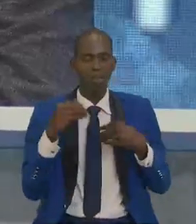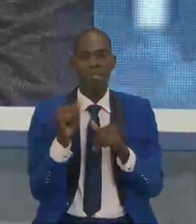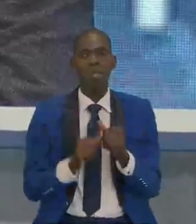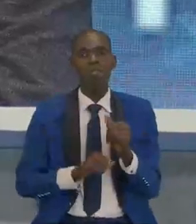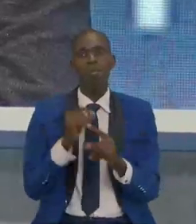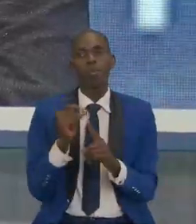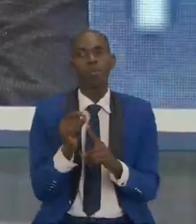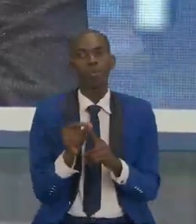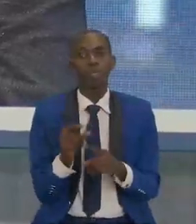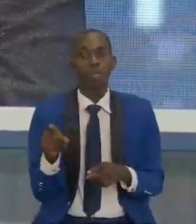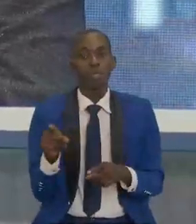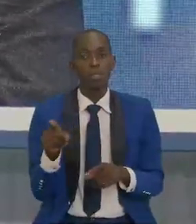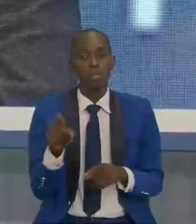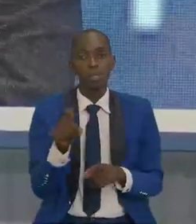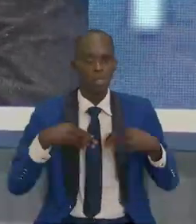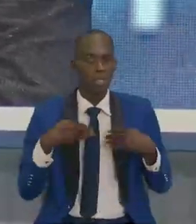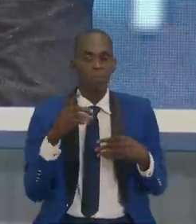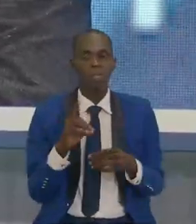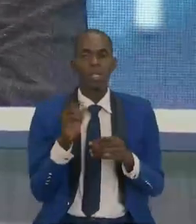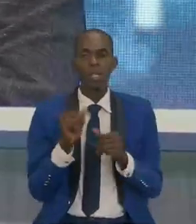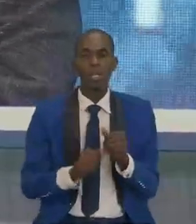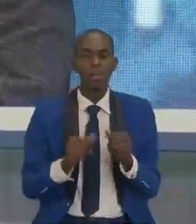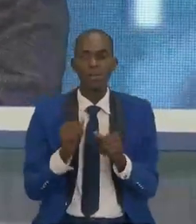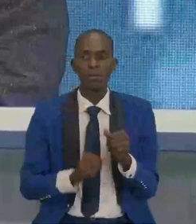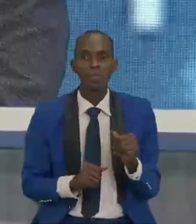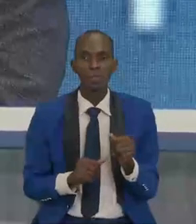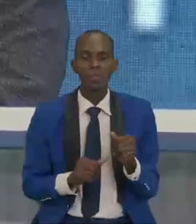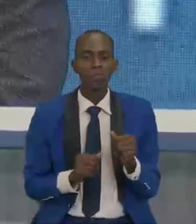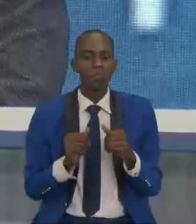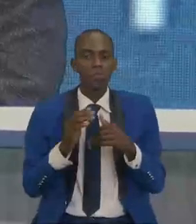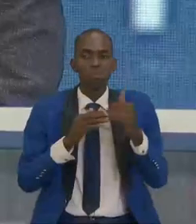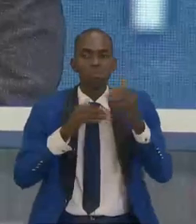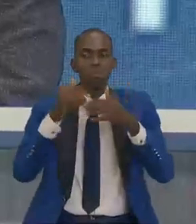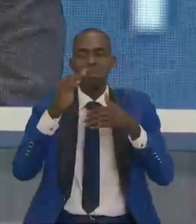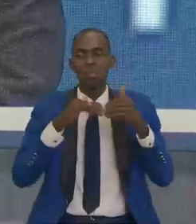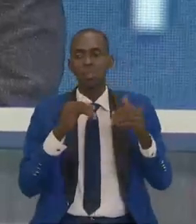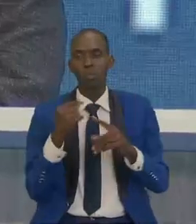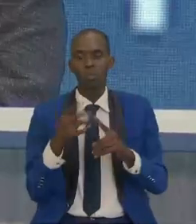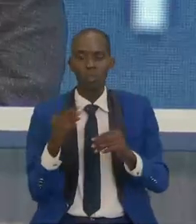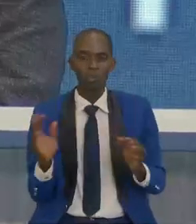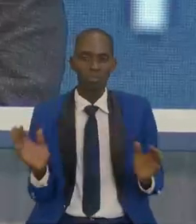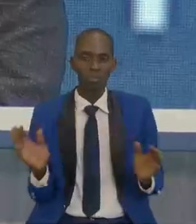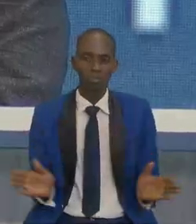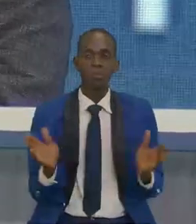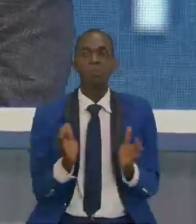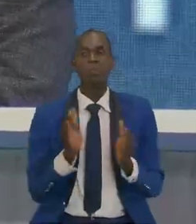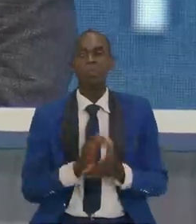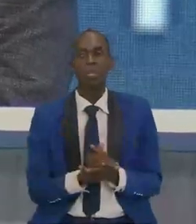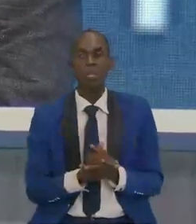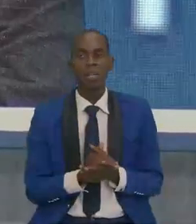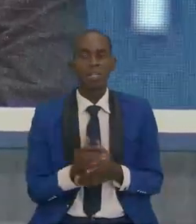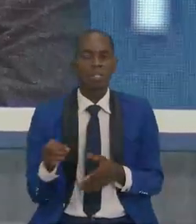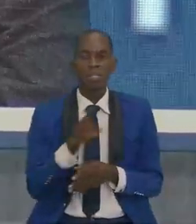toute parole. Ils acceptent toute exhortation d'édification de